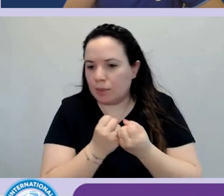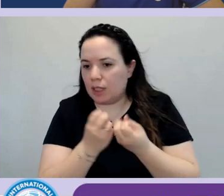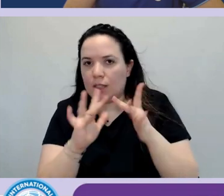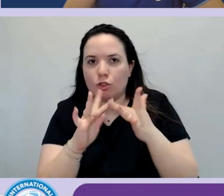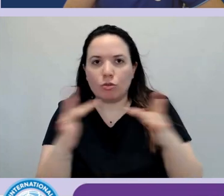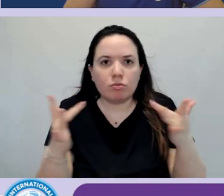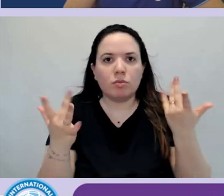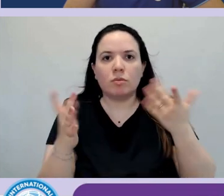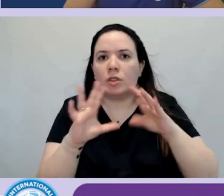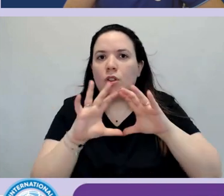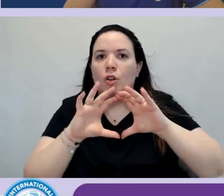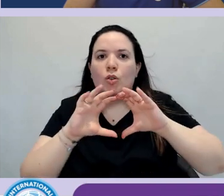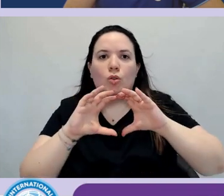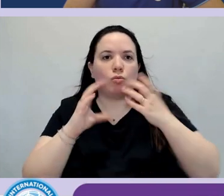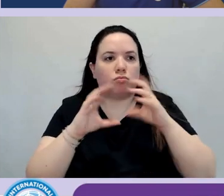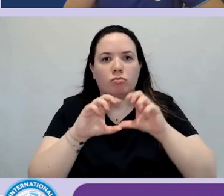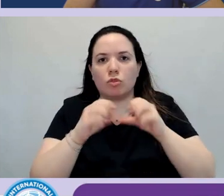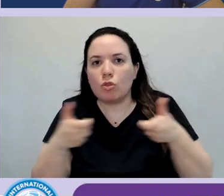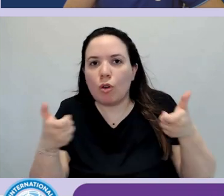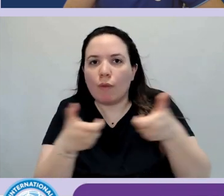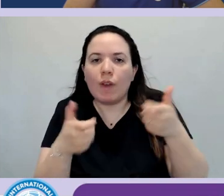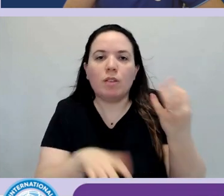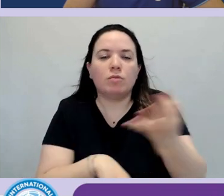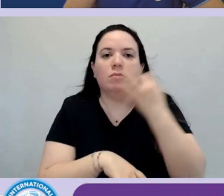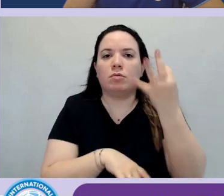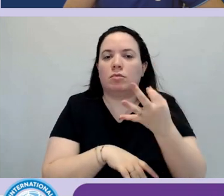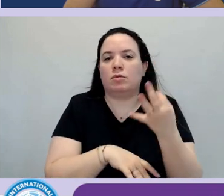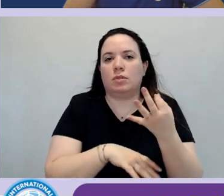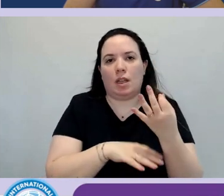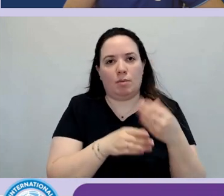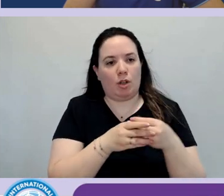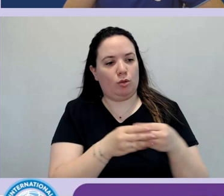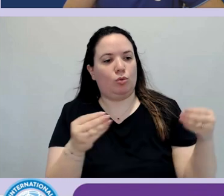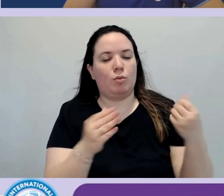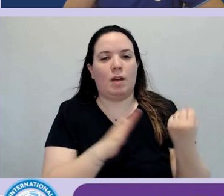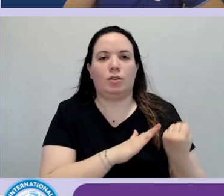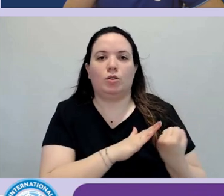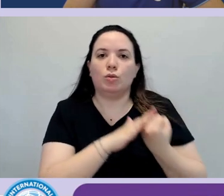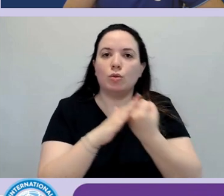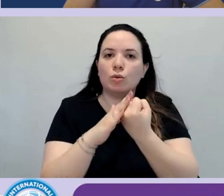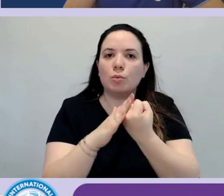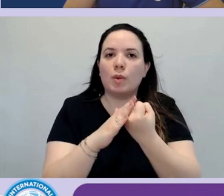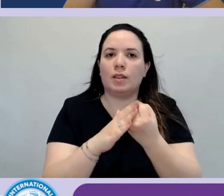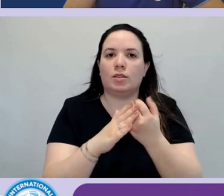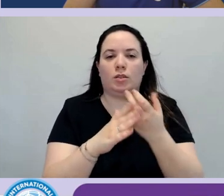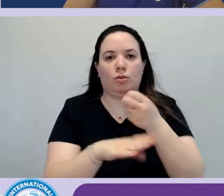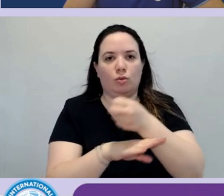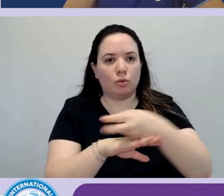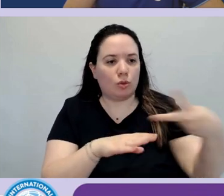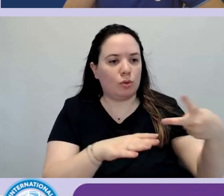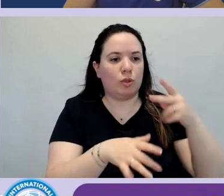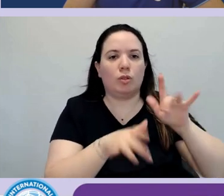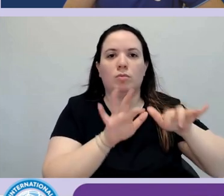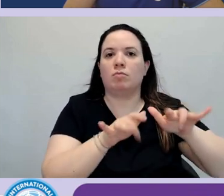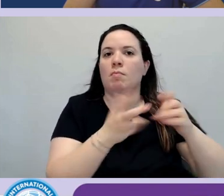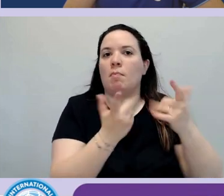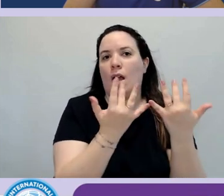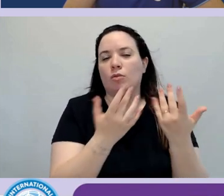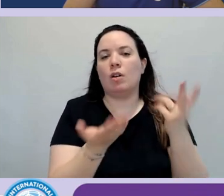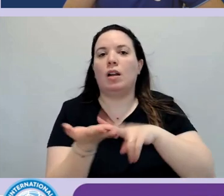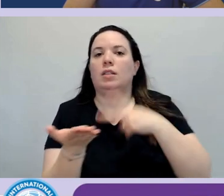da strumenti che prevedono che possano Diciamo che permettano la la sottotitolazione